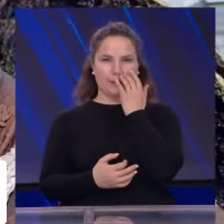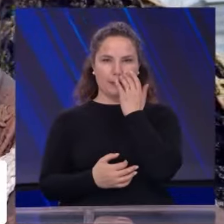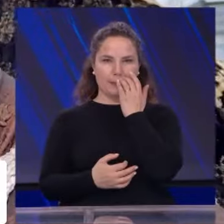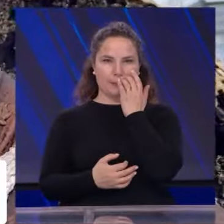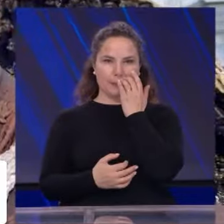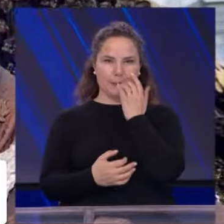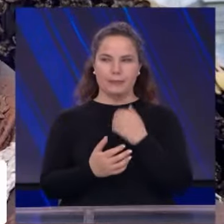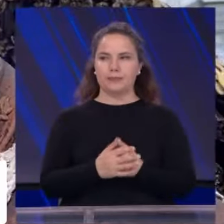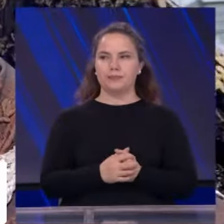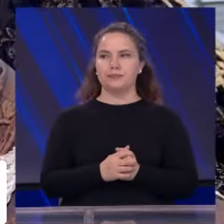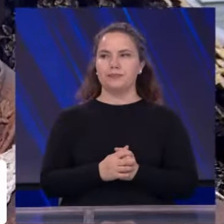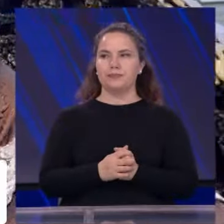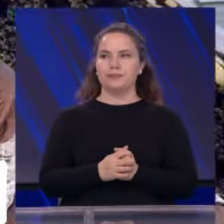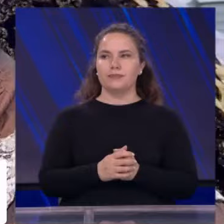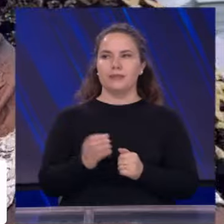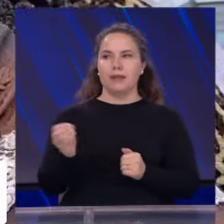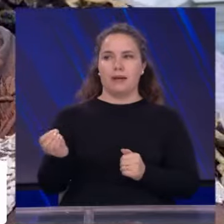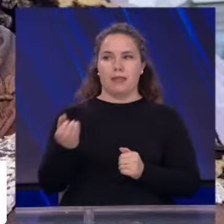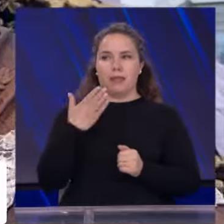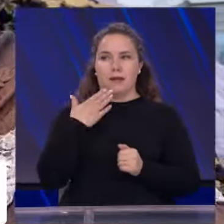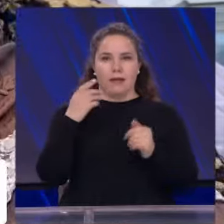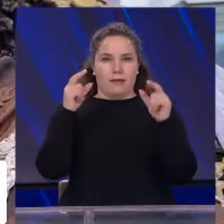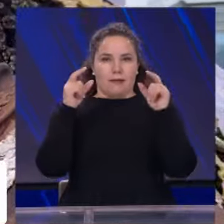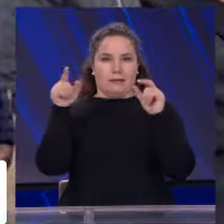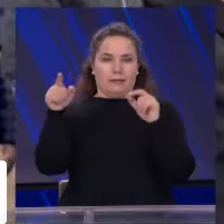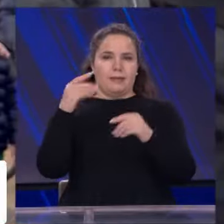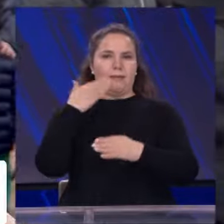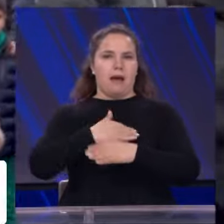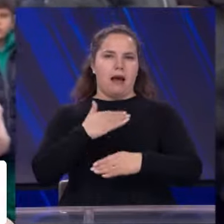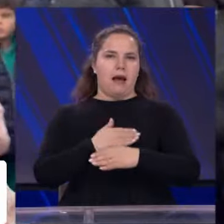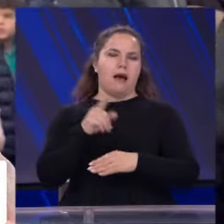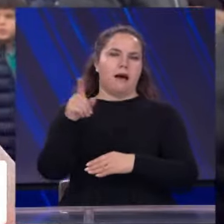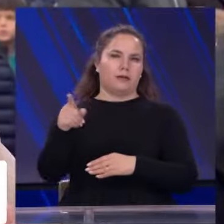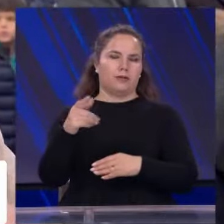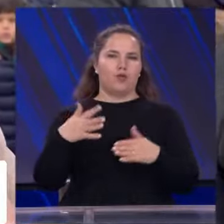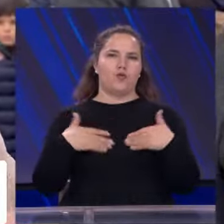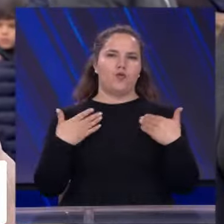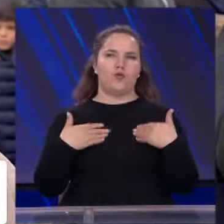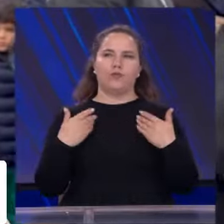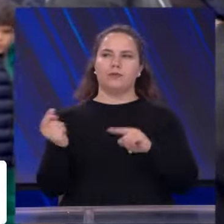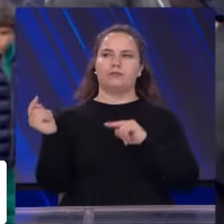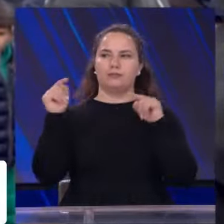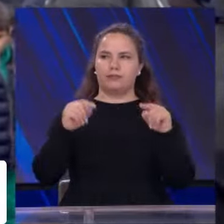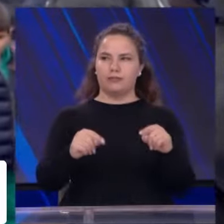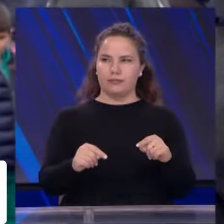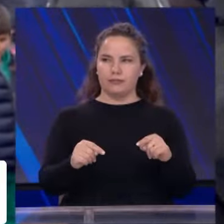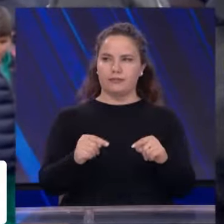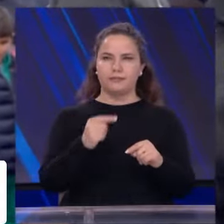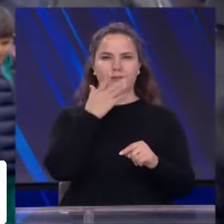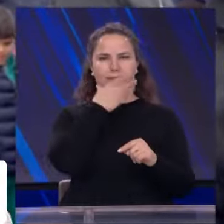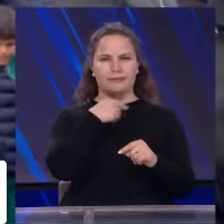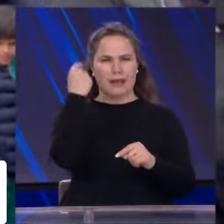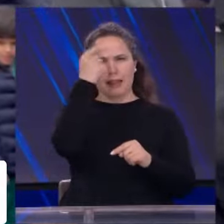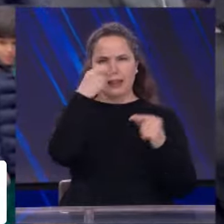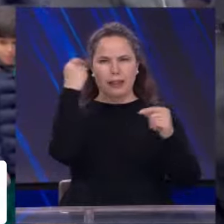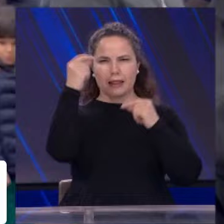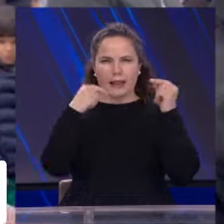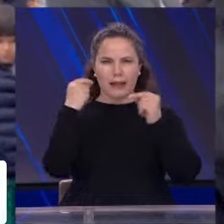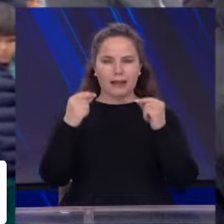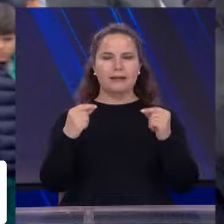shmu, me se vdetën, rënë e mu. Ah, kjo drejt, ku karadhek, që si